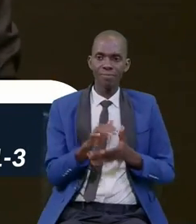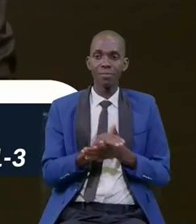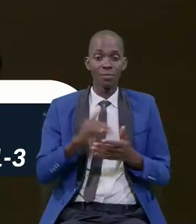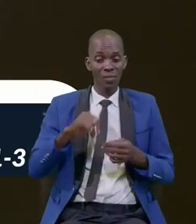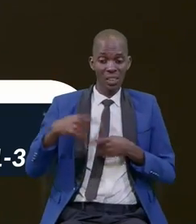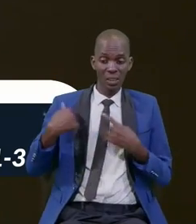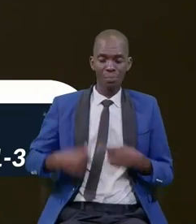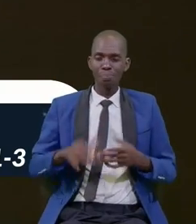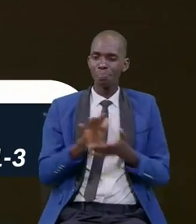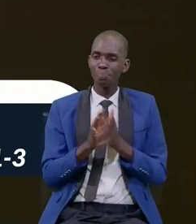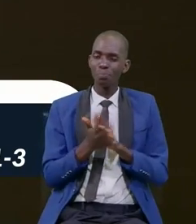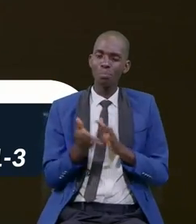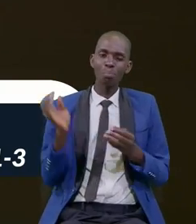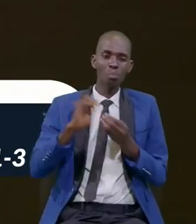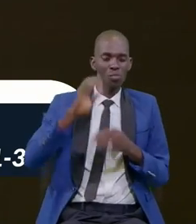insensible.